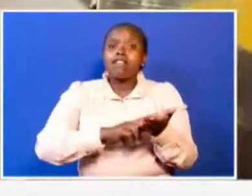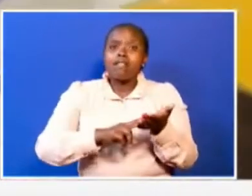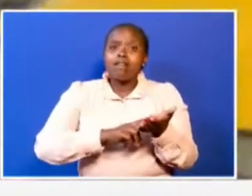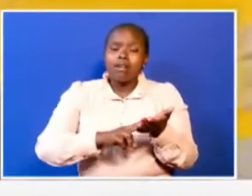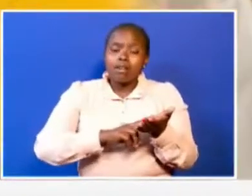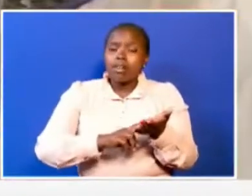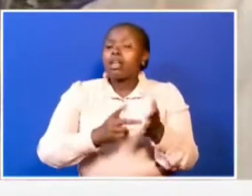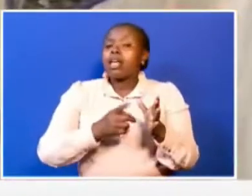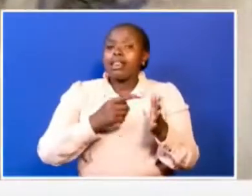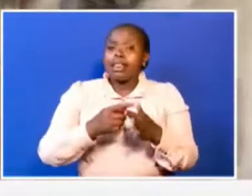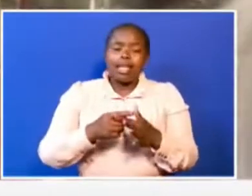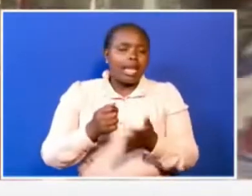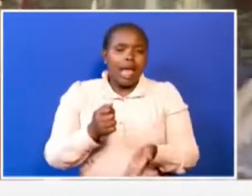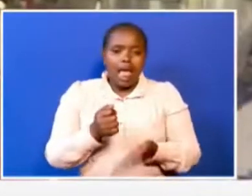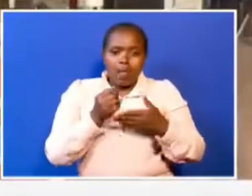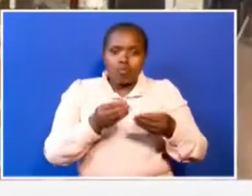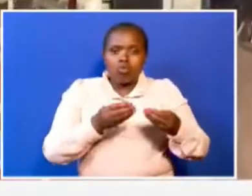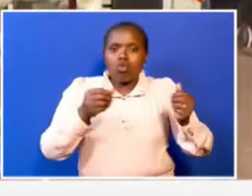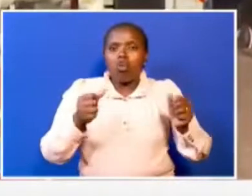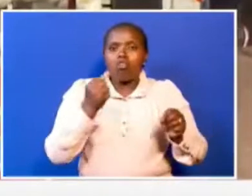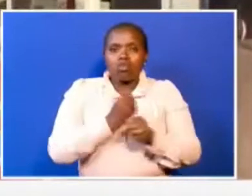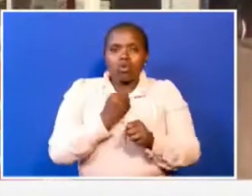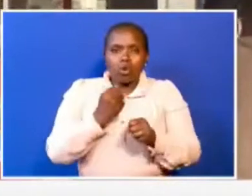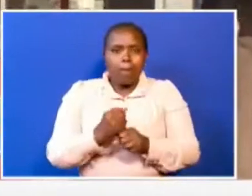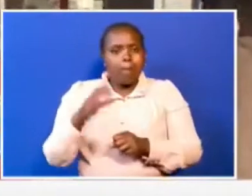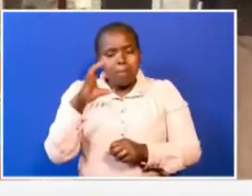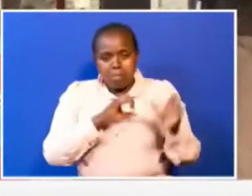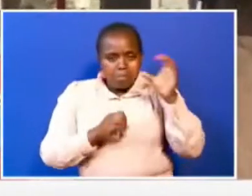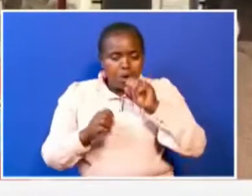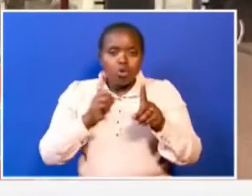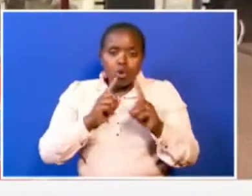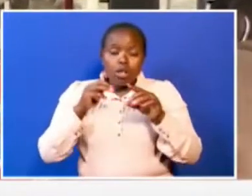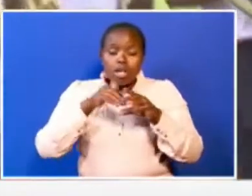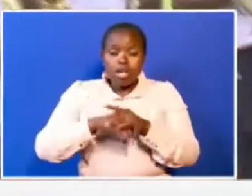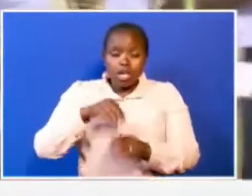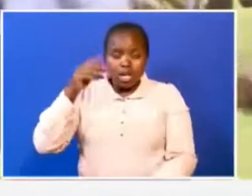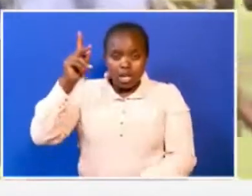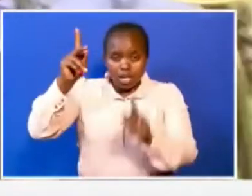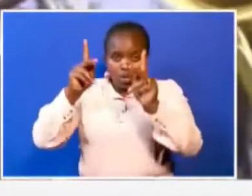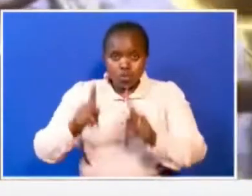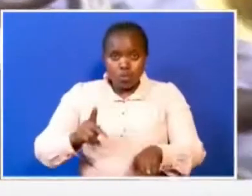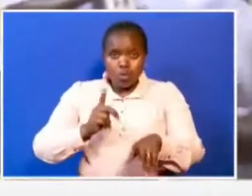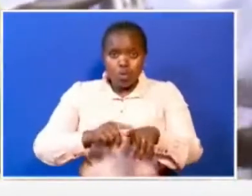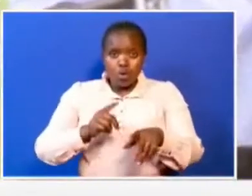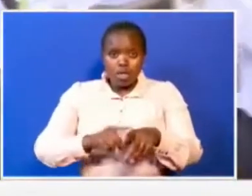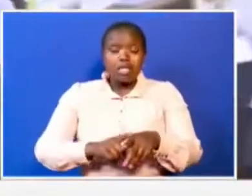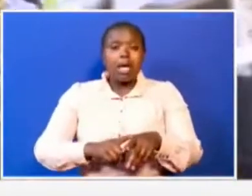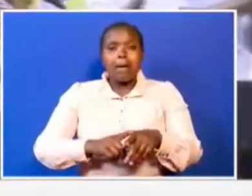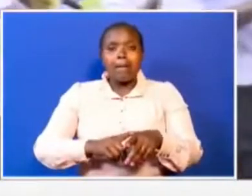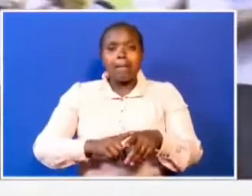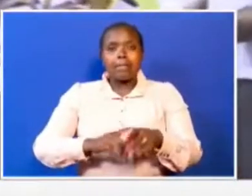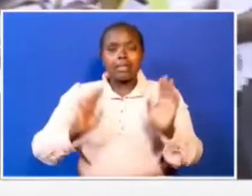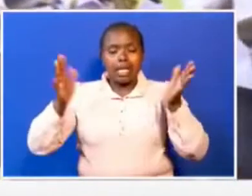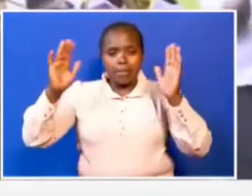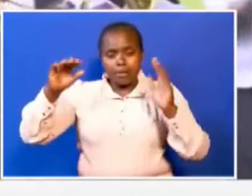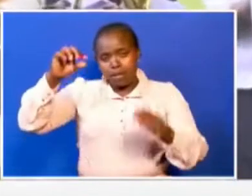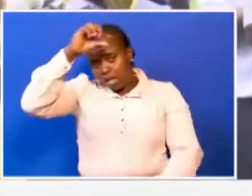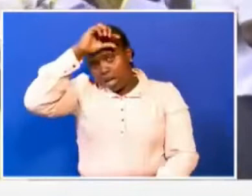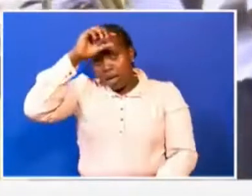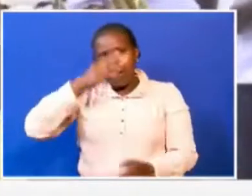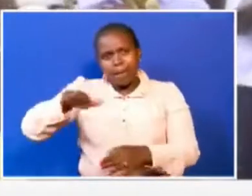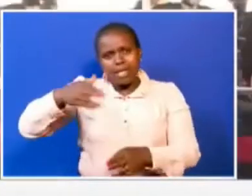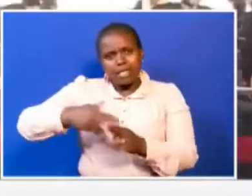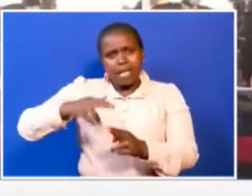kukabili ukosefu wa kazi nchini. Akizungumza katika kaunti ya Kisumu aliposhuhudia kufuzu kwa mahafali wa chuo kimoja cha anuwai,